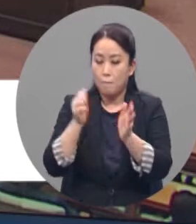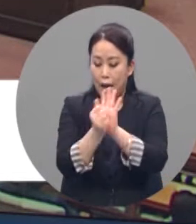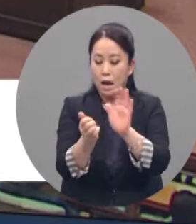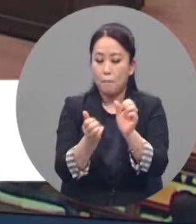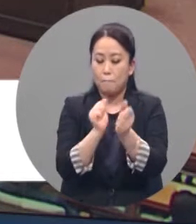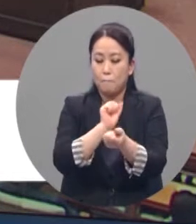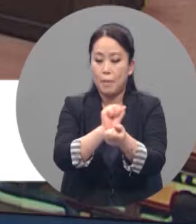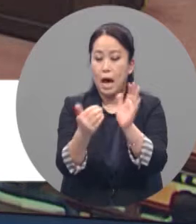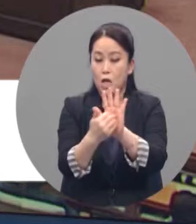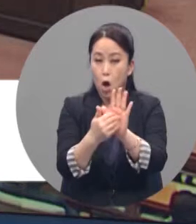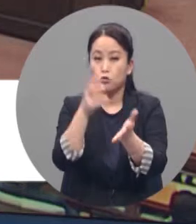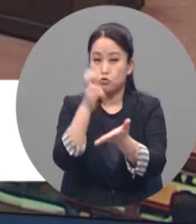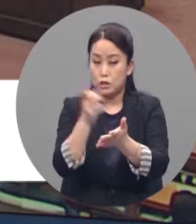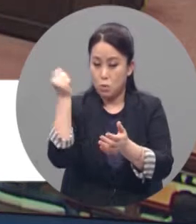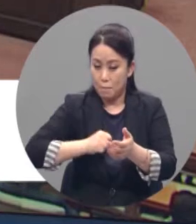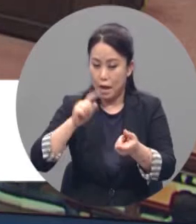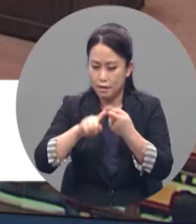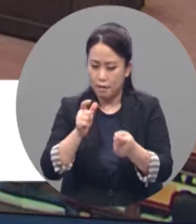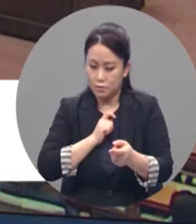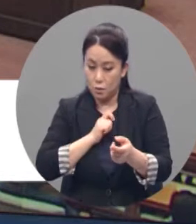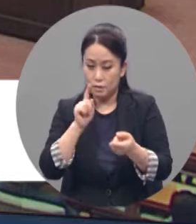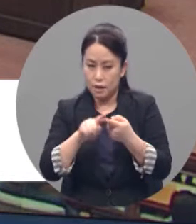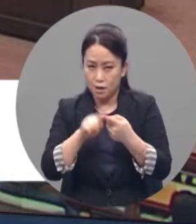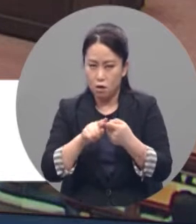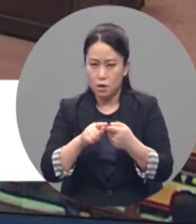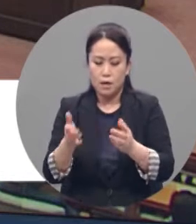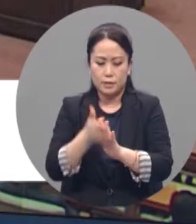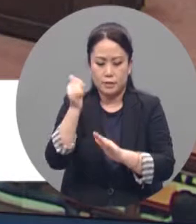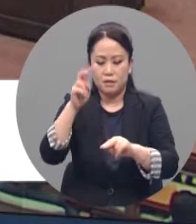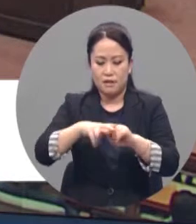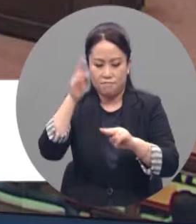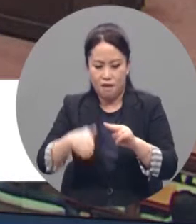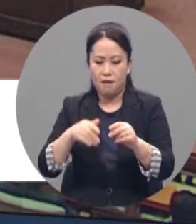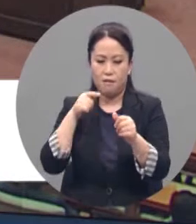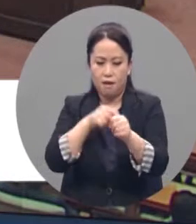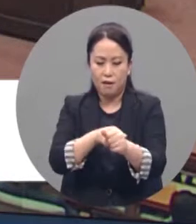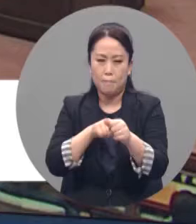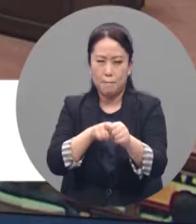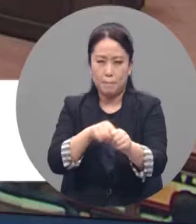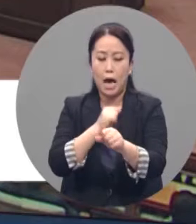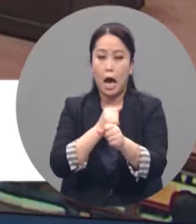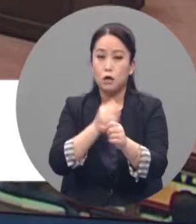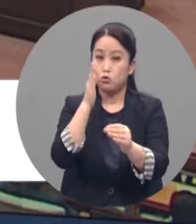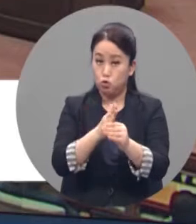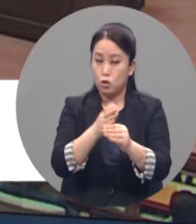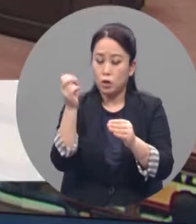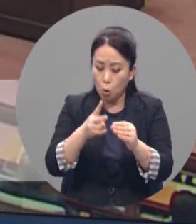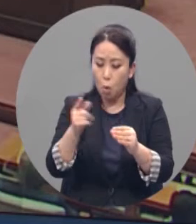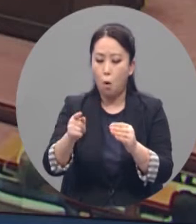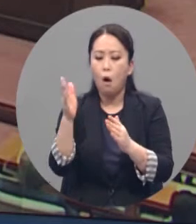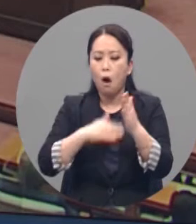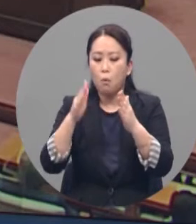사퇴까지 요구하며 철저한 검증을 예고한 가운데 박 시장의 핵심 공약으로 또 한 번 추경에 오른 어반루프 용역